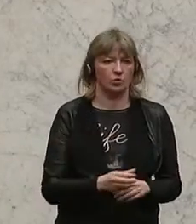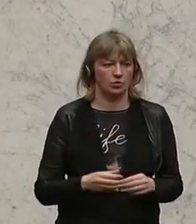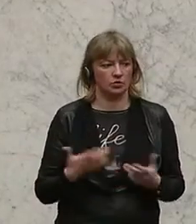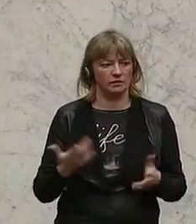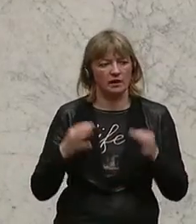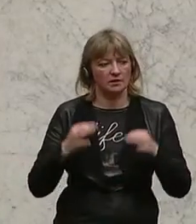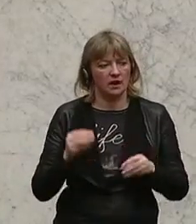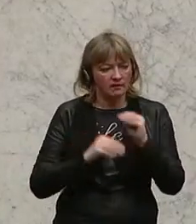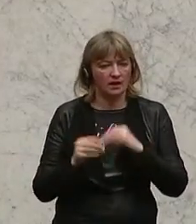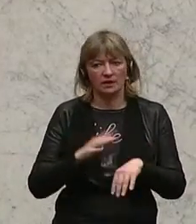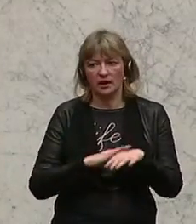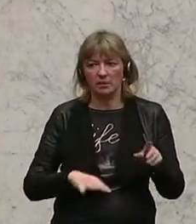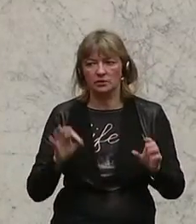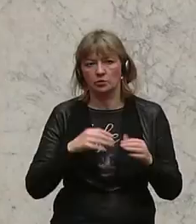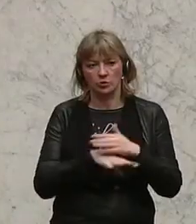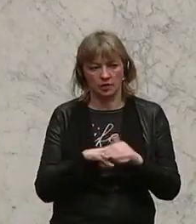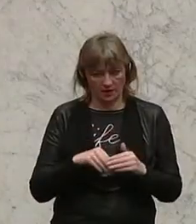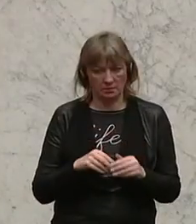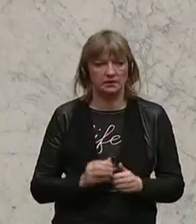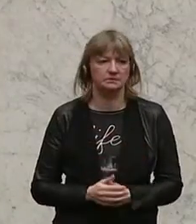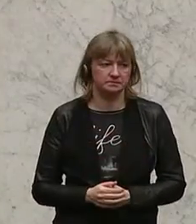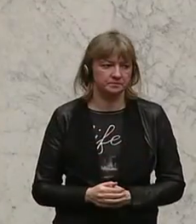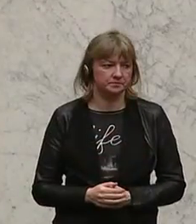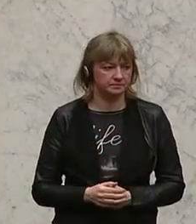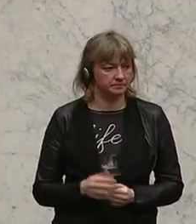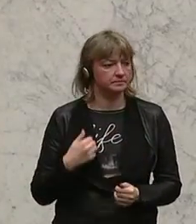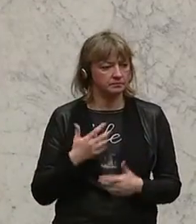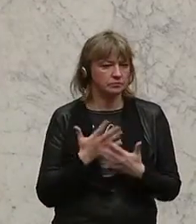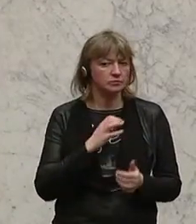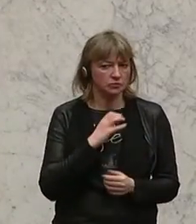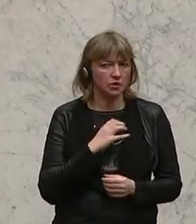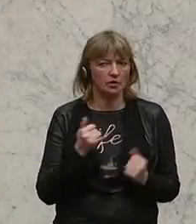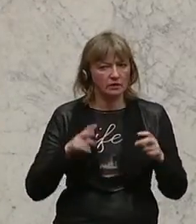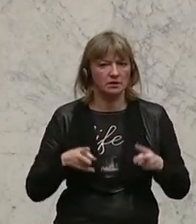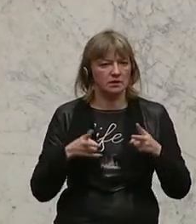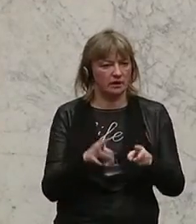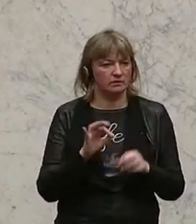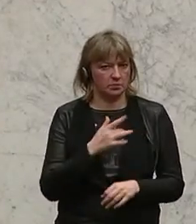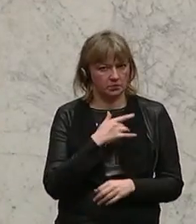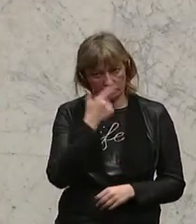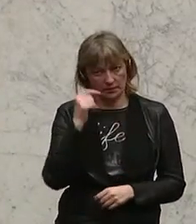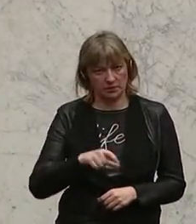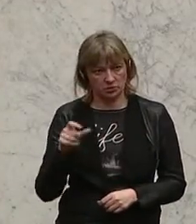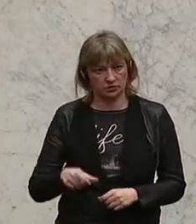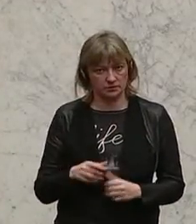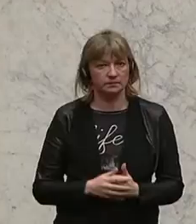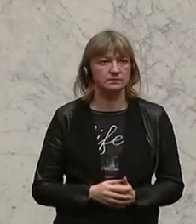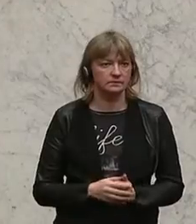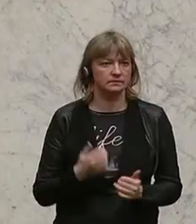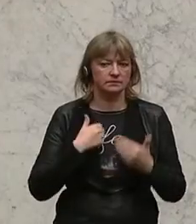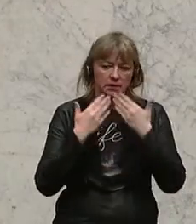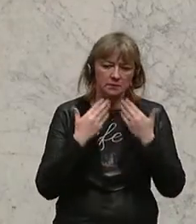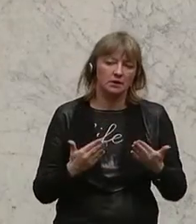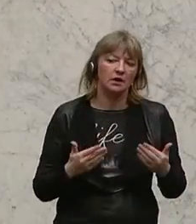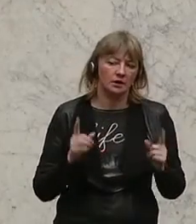bei Trägervereinen, bei Gemeinden und auch bei Unternehmen. Ich glaube, das ist eine Riesenchance und ein richtiger Weg für diese betroffenen Menschen. Ich bedanke